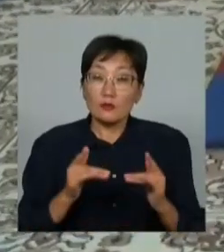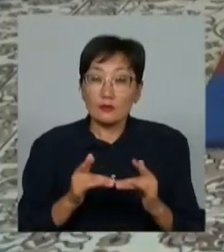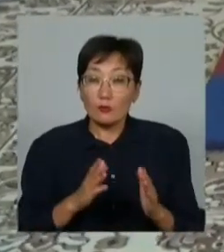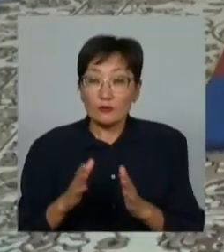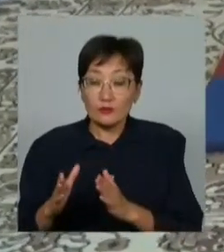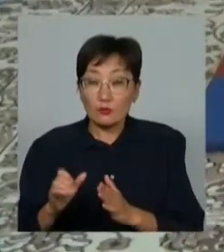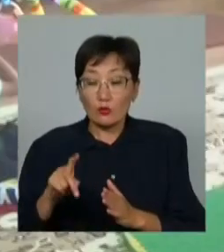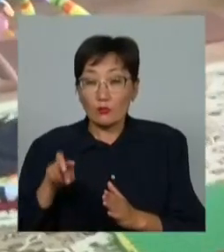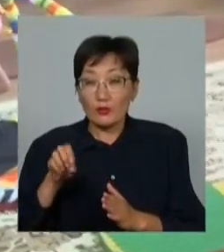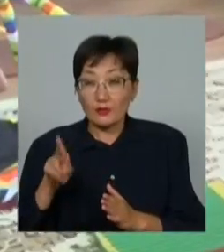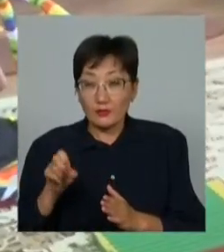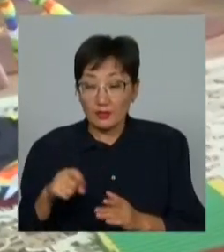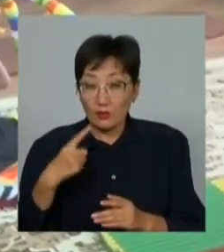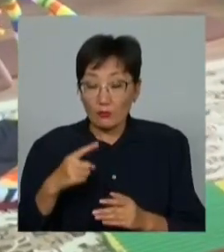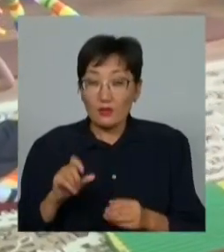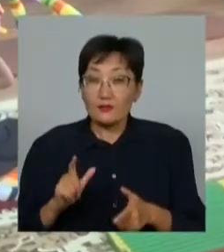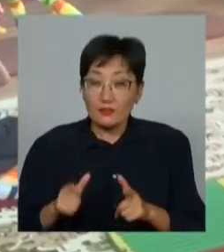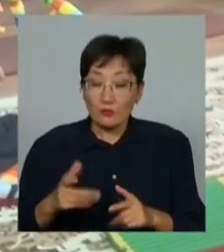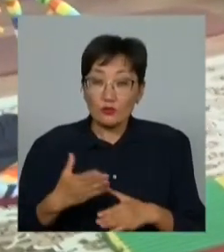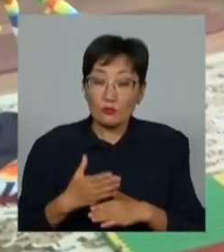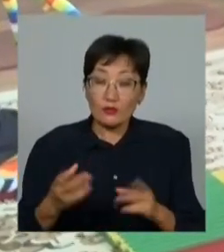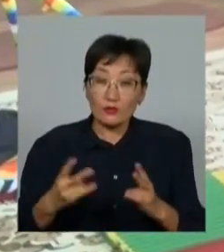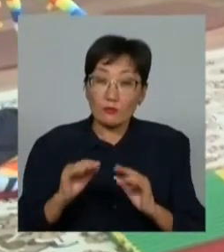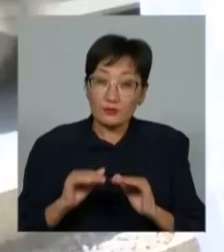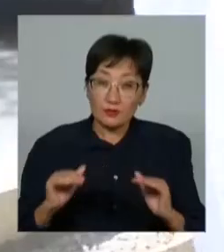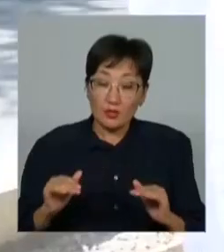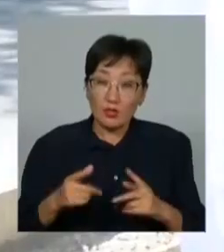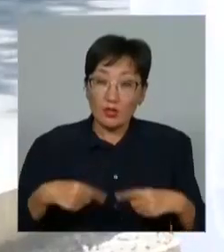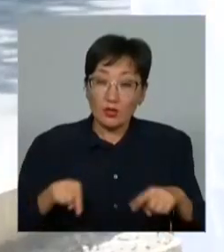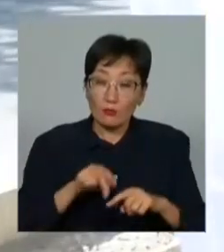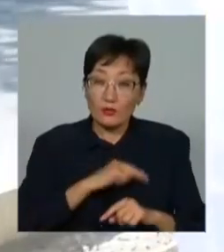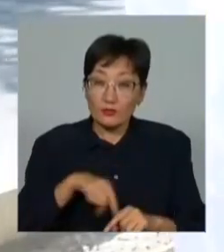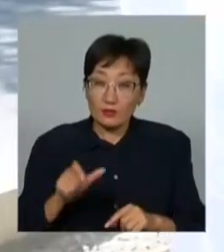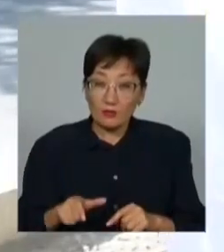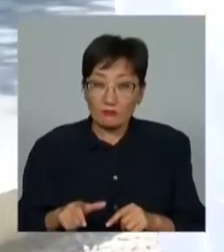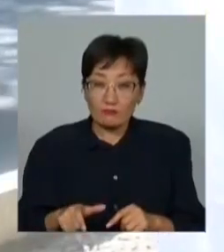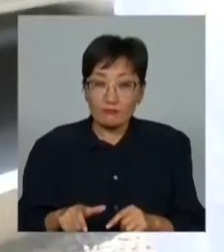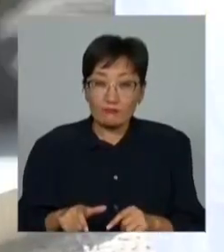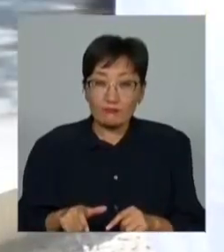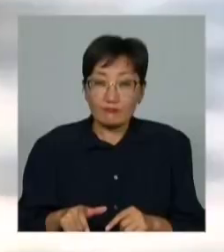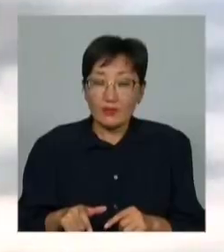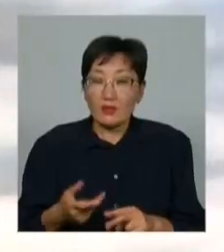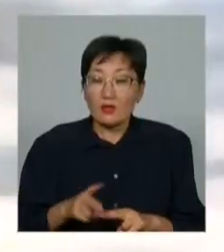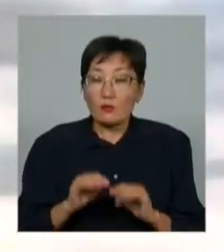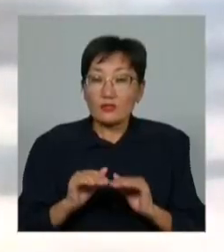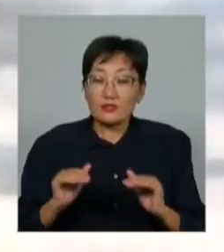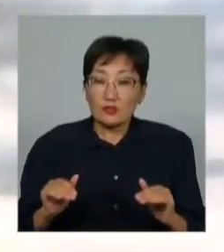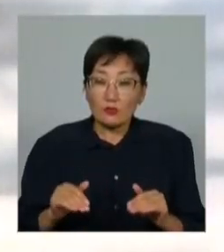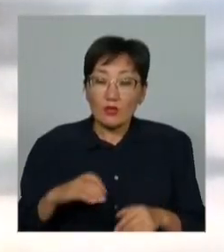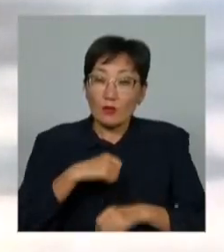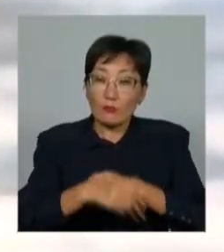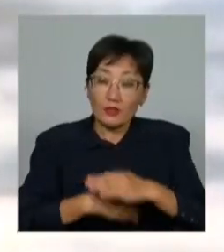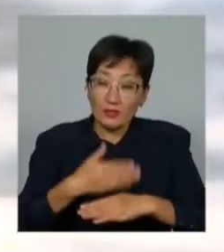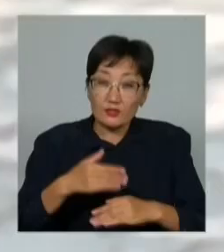қызметкері Ұлбеке Бесекенованың айтуынша, арасында көмекке мұқтаж балаларға мекеме қызметкерлері бассыздық танытып отыр дейді. Балалардың байлануы